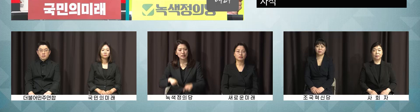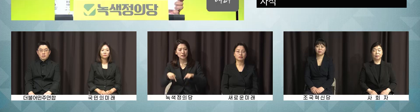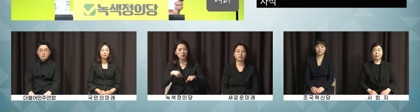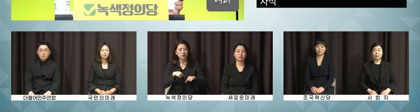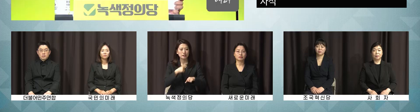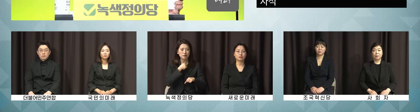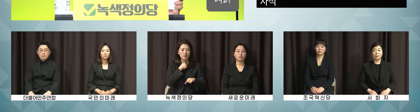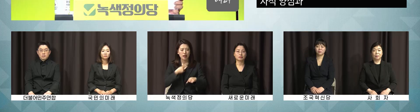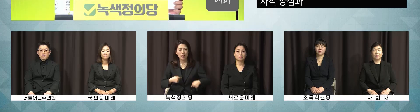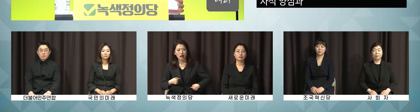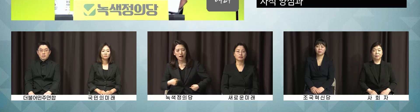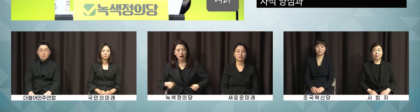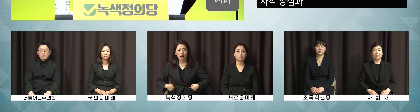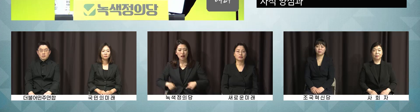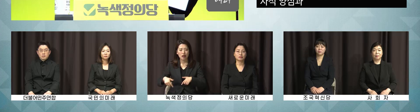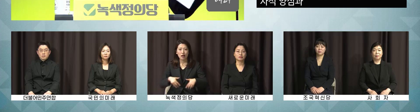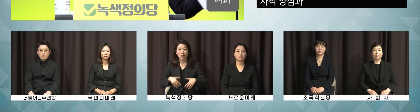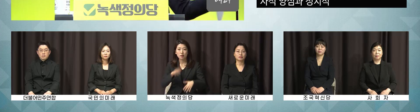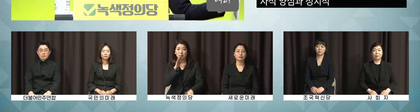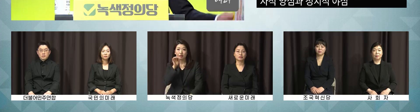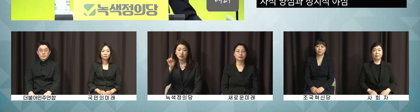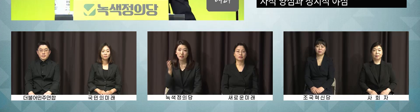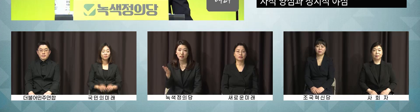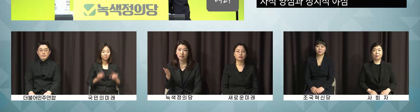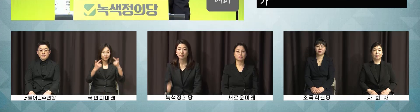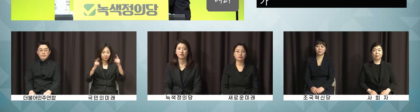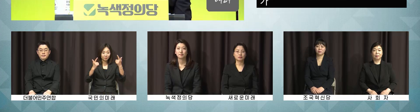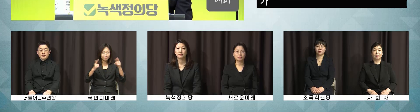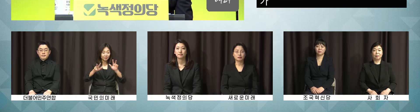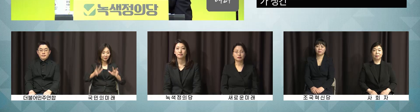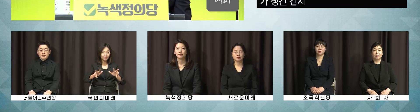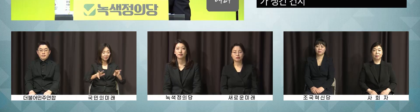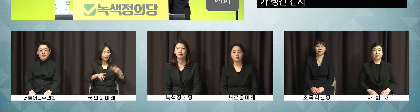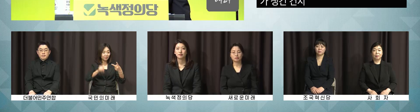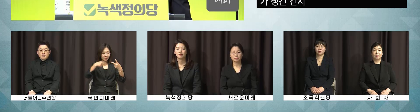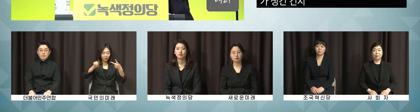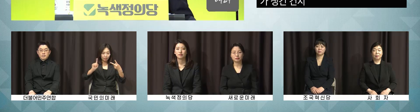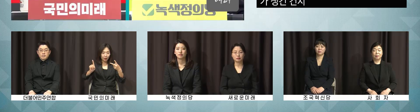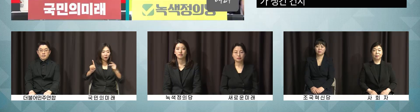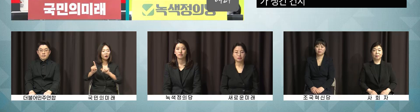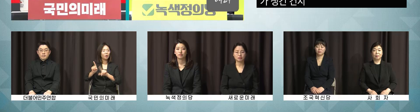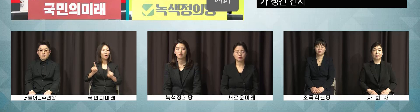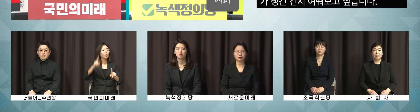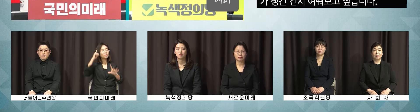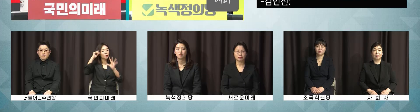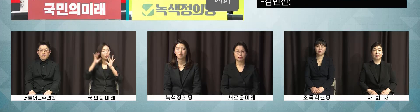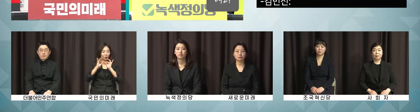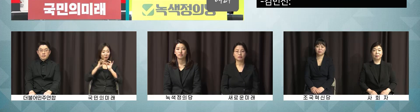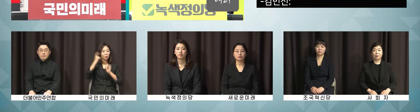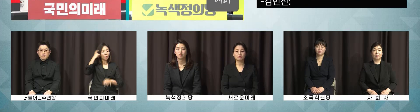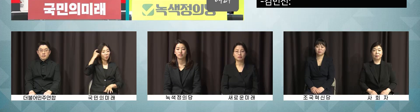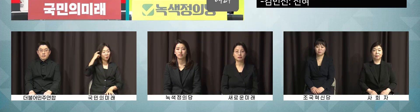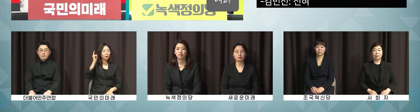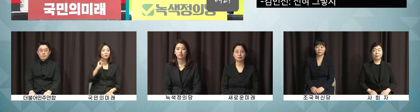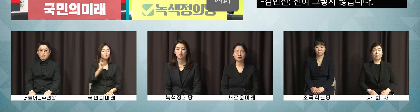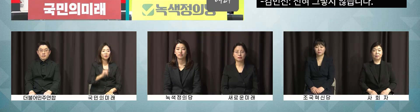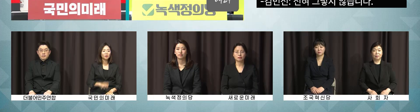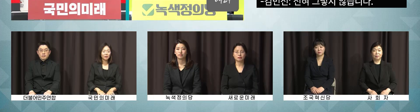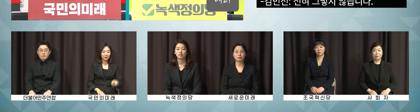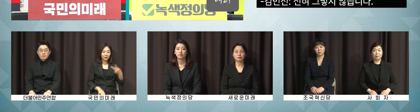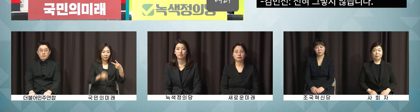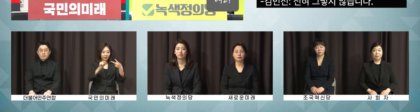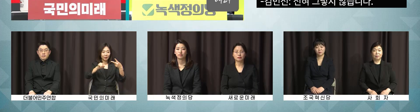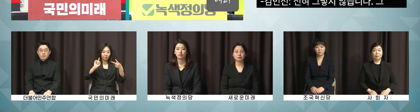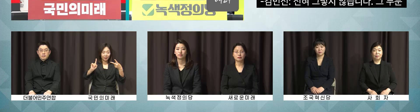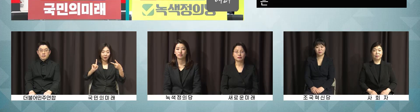차이가 생긴 것인지 여쭤보고 싶습니다. 전혀 그렇지 않습니다. 지금도 200대 100을 한다라고 하면 그 부분은 동의합니다. 왜냐라고 하면 200대